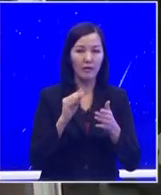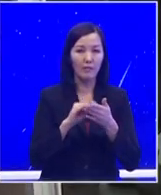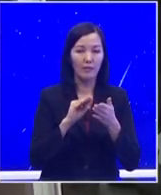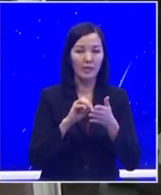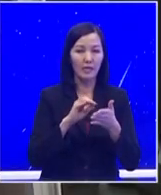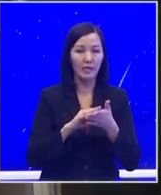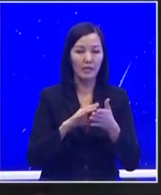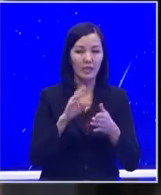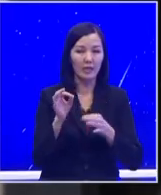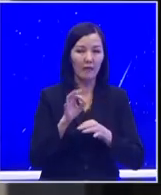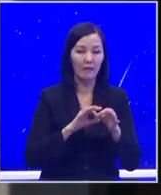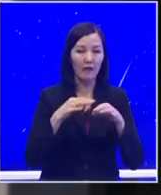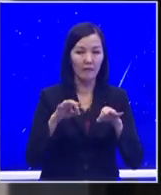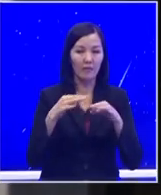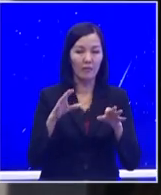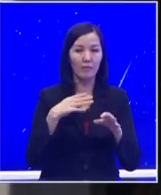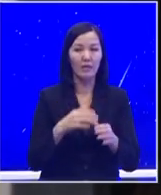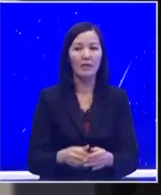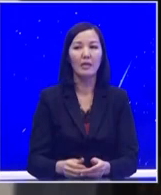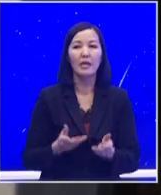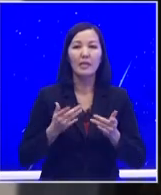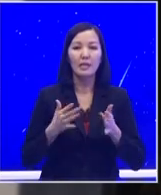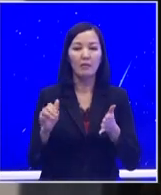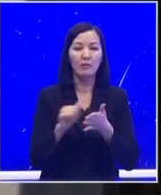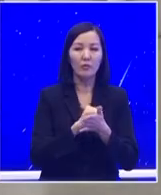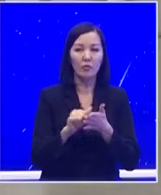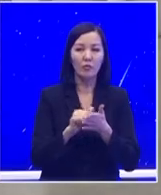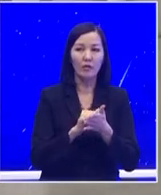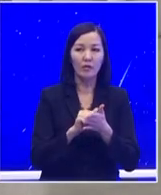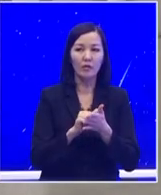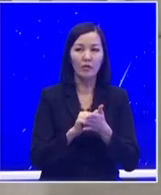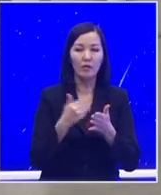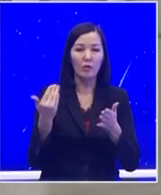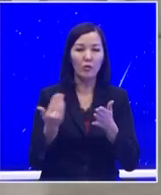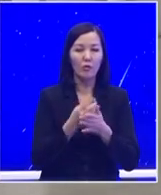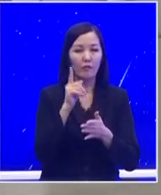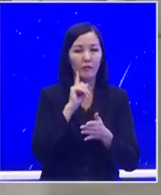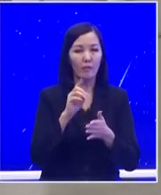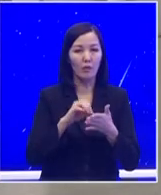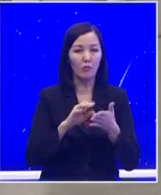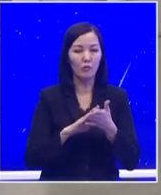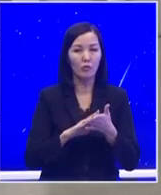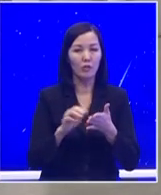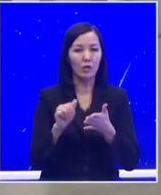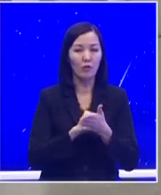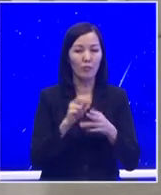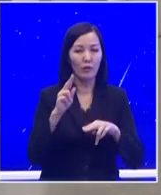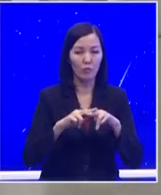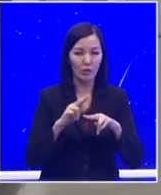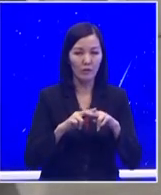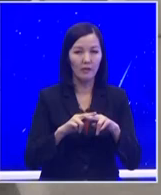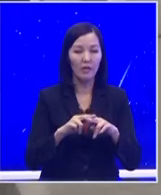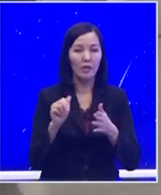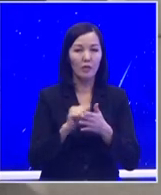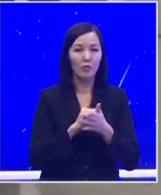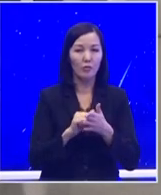регистрации автомобиля. Требуемые документы для постановки на временный учет, документ, удостоверяющий личность,